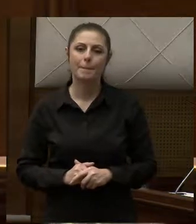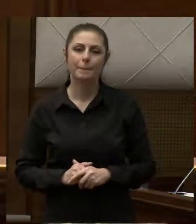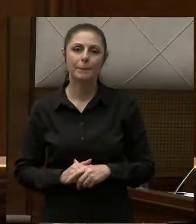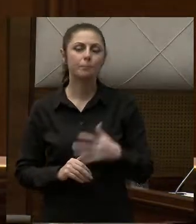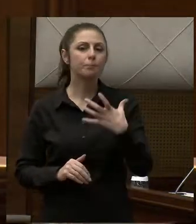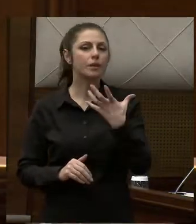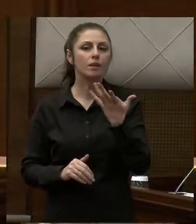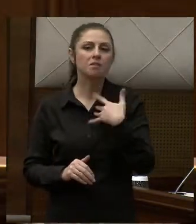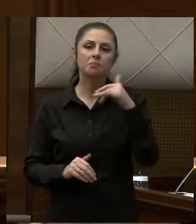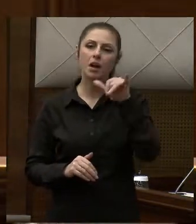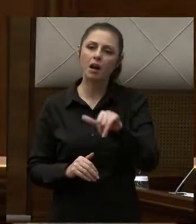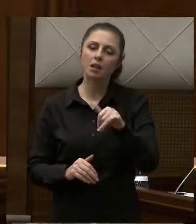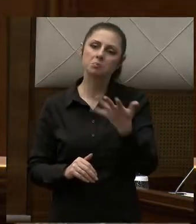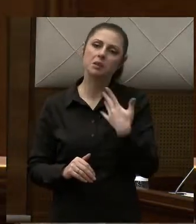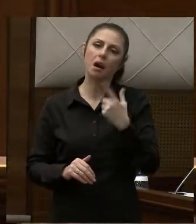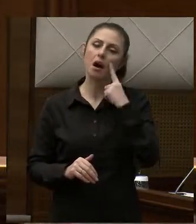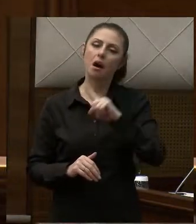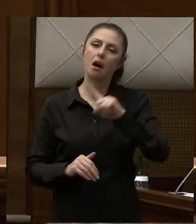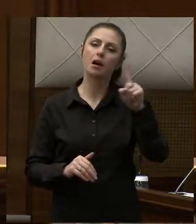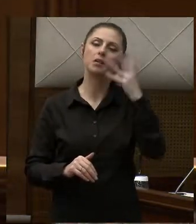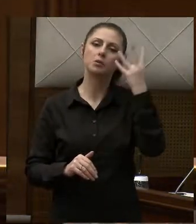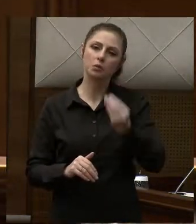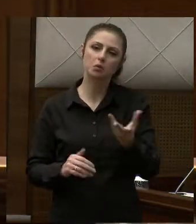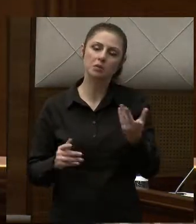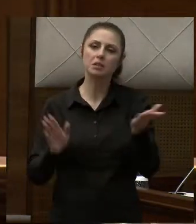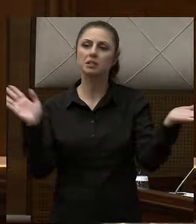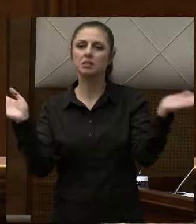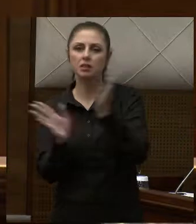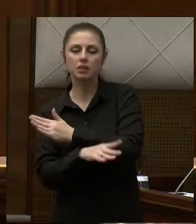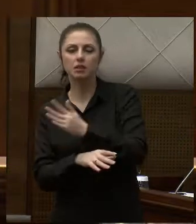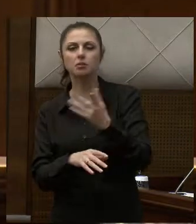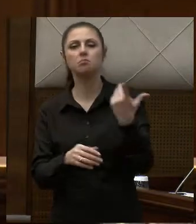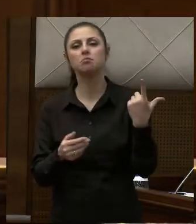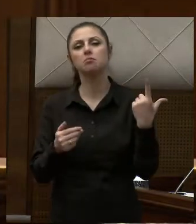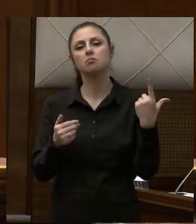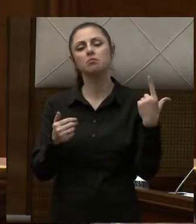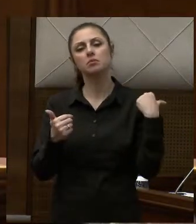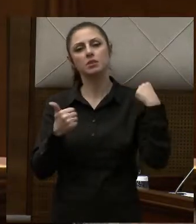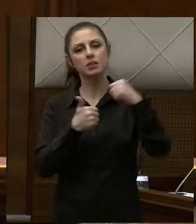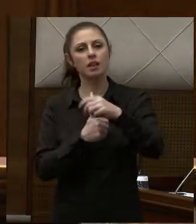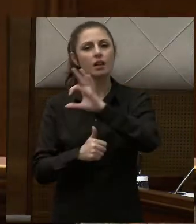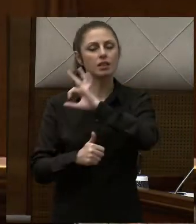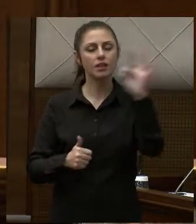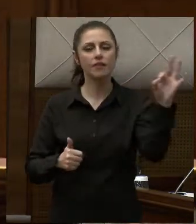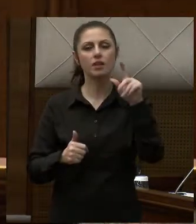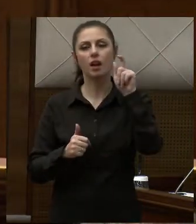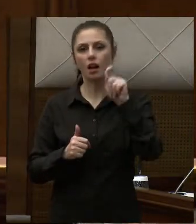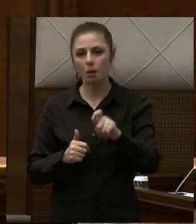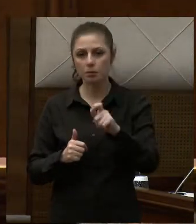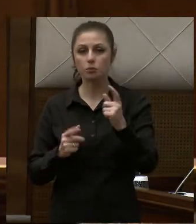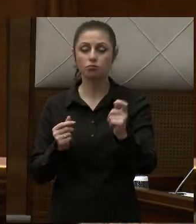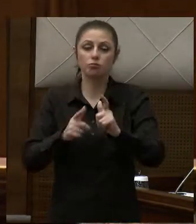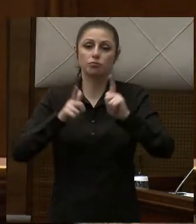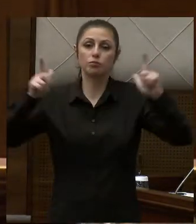Hakkımız da hayırlısı olmuştur yıkılıp sıfırdan yapılması, 2,5 kat daha yat limanının büyümesine.